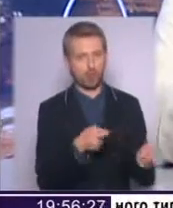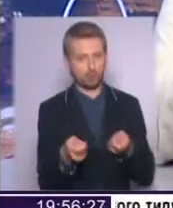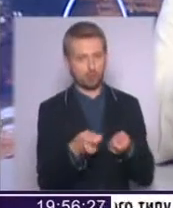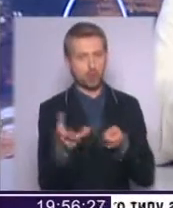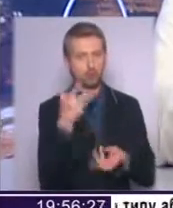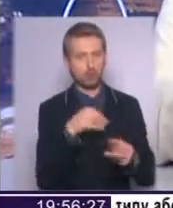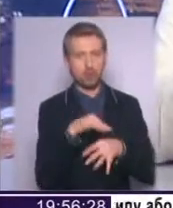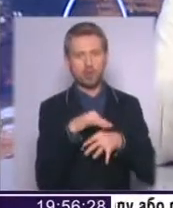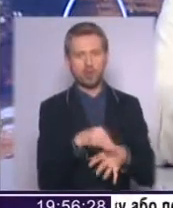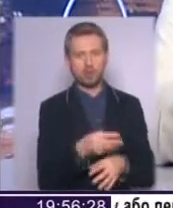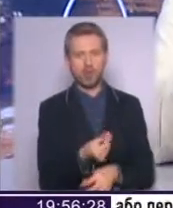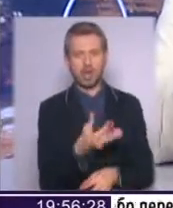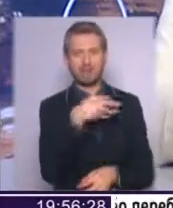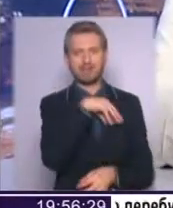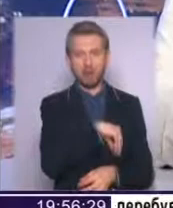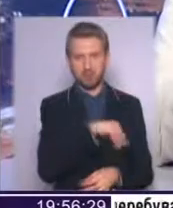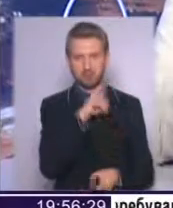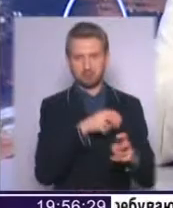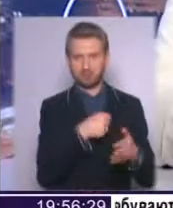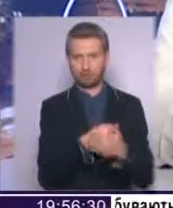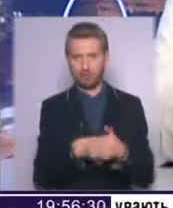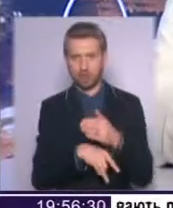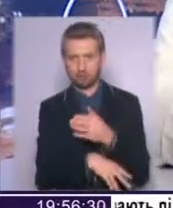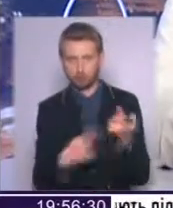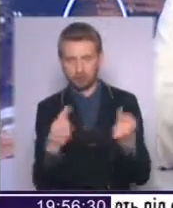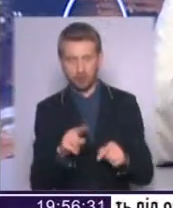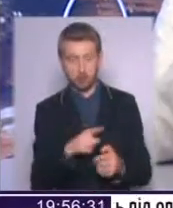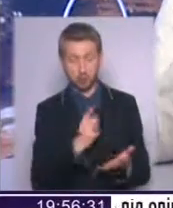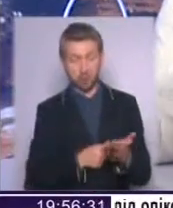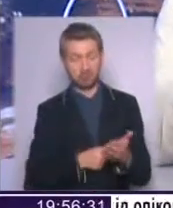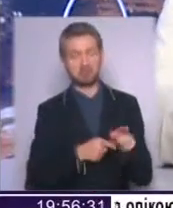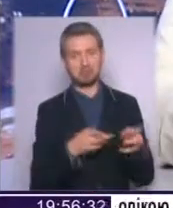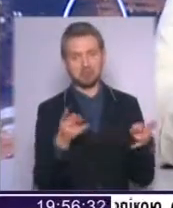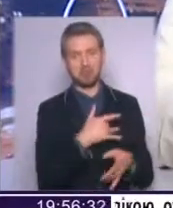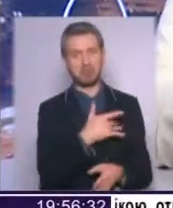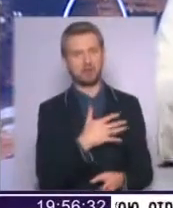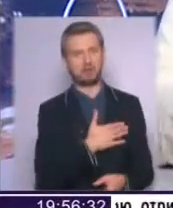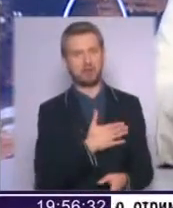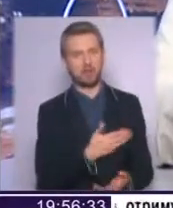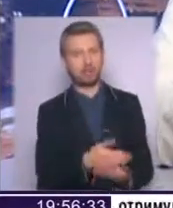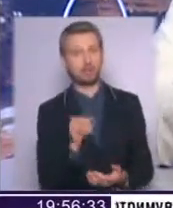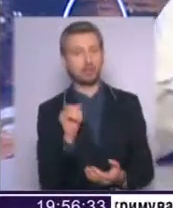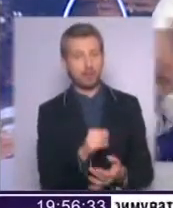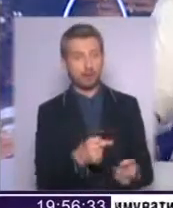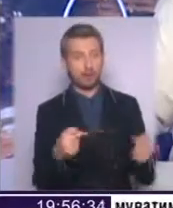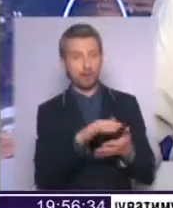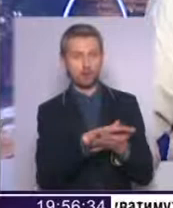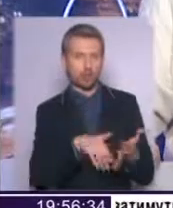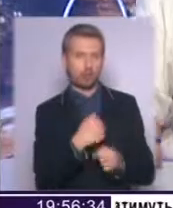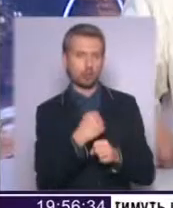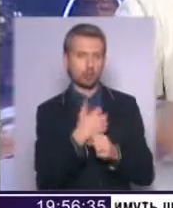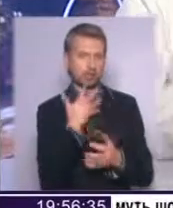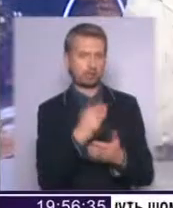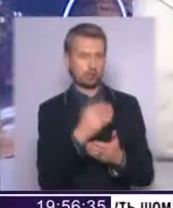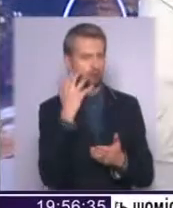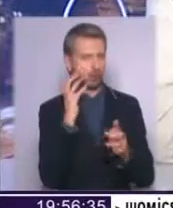довести рентабельне підприємство до банкрутства, щоб доказати, що їх треба приватизувати, і відповідно далі робити свою